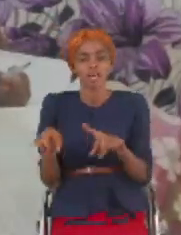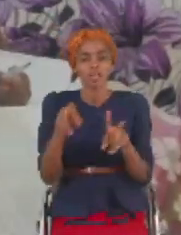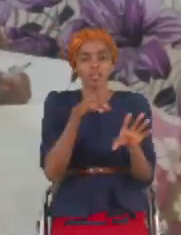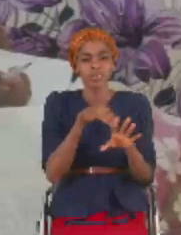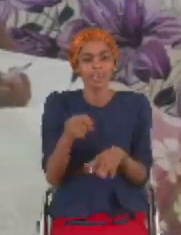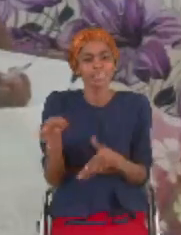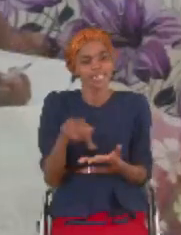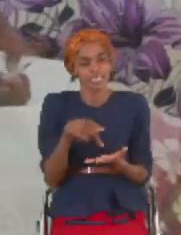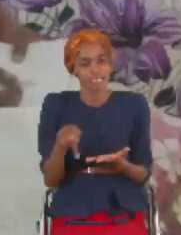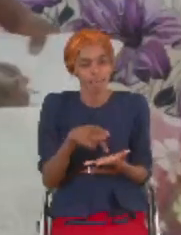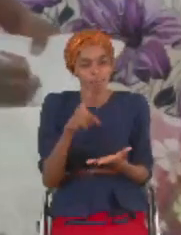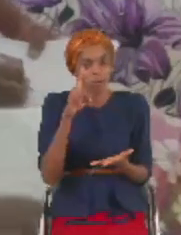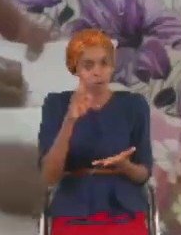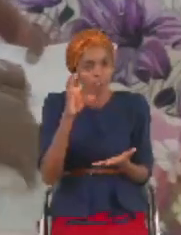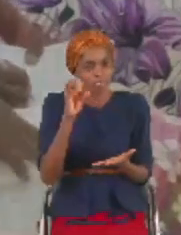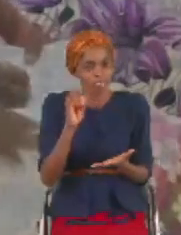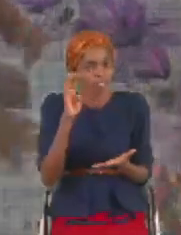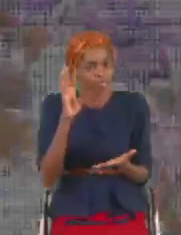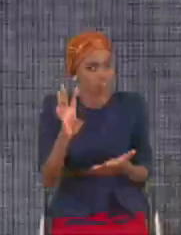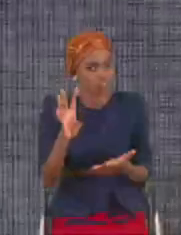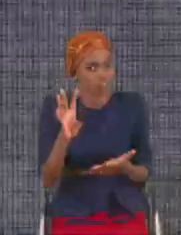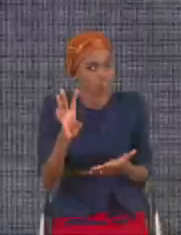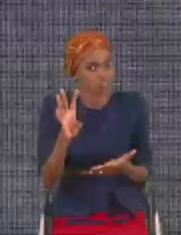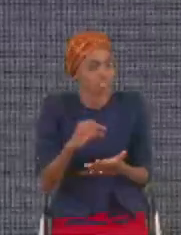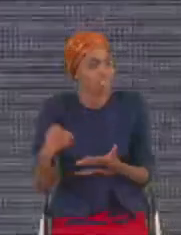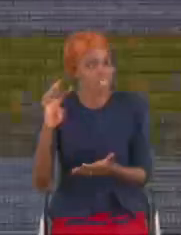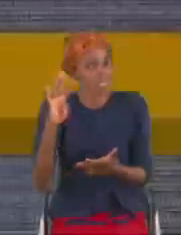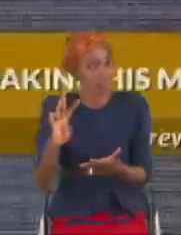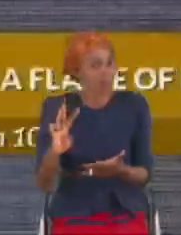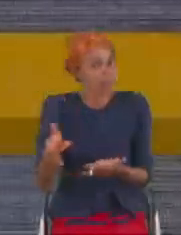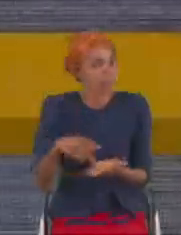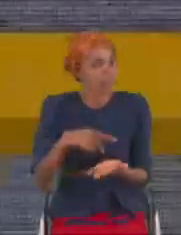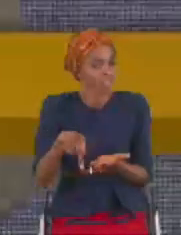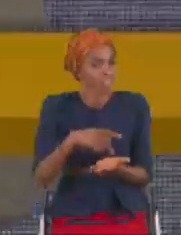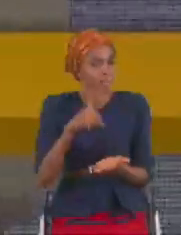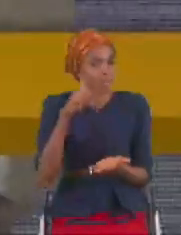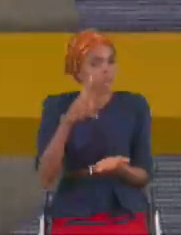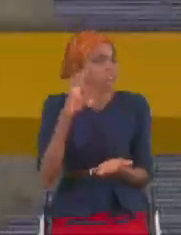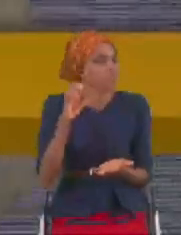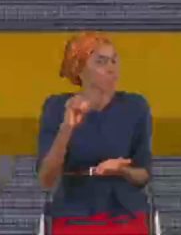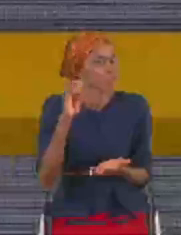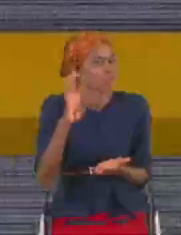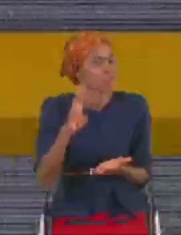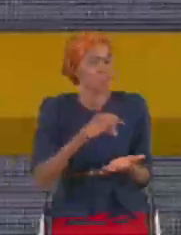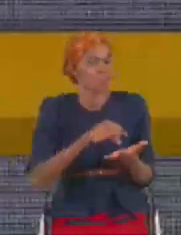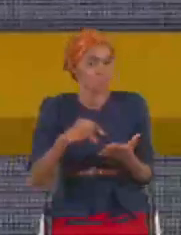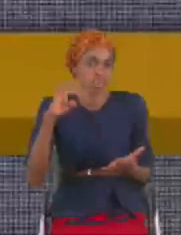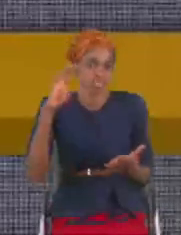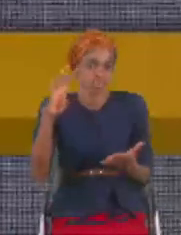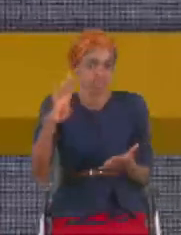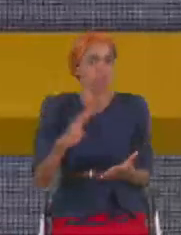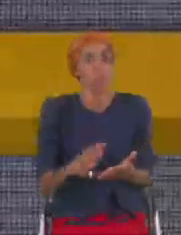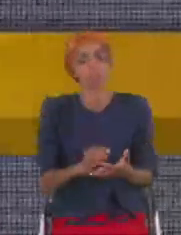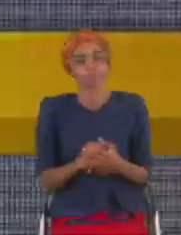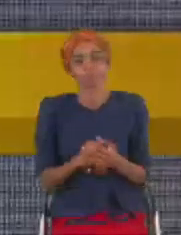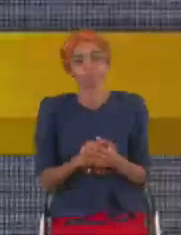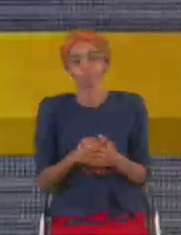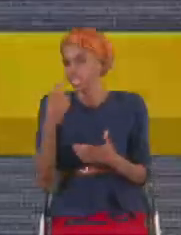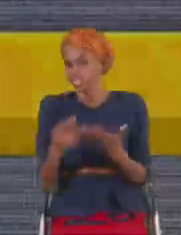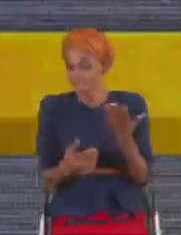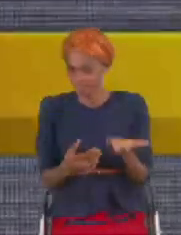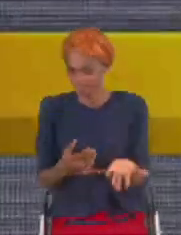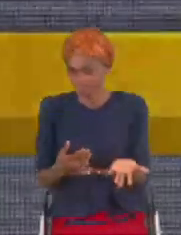soumont 104 les c4 somme 104 verser 4